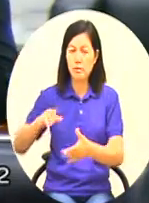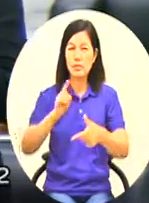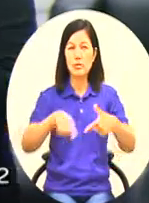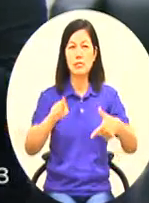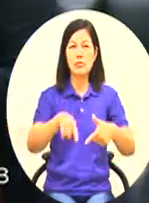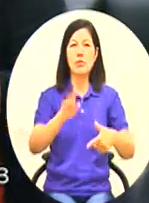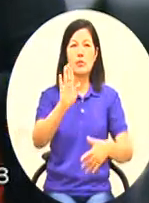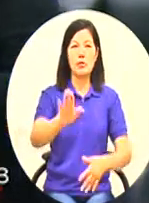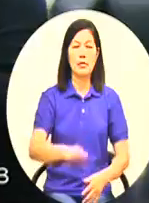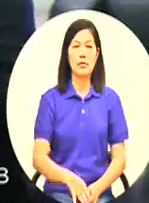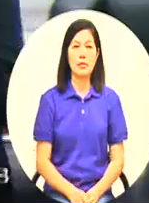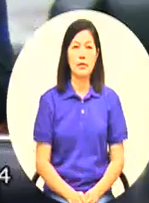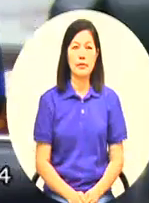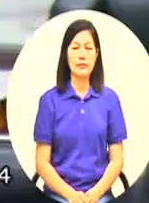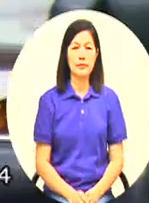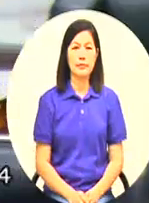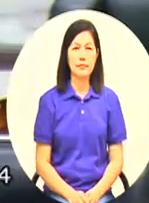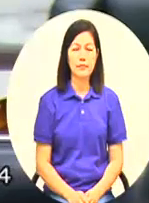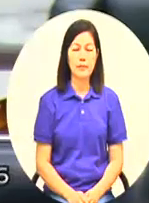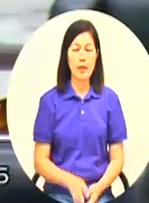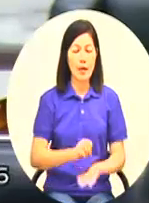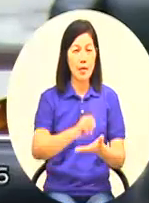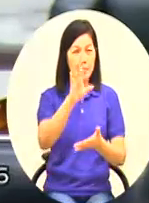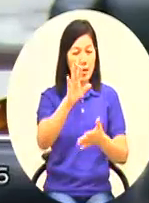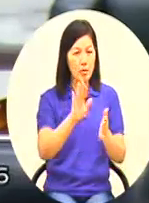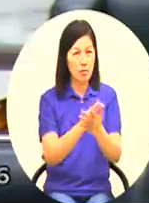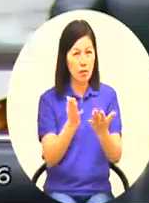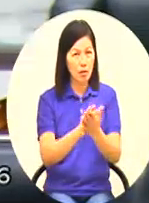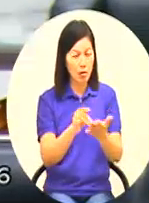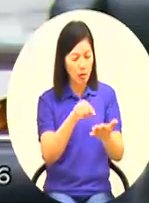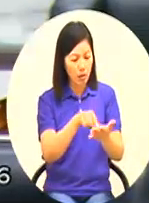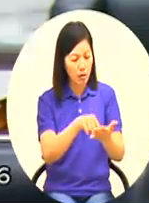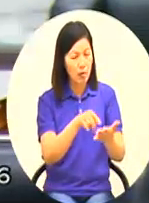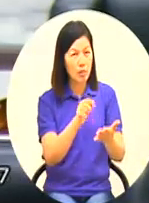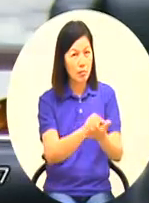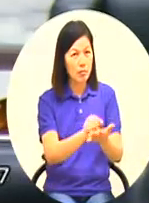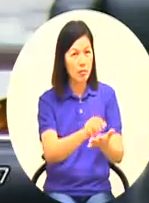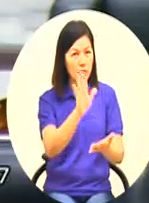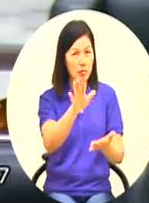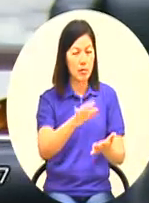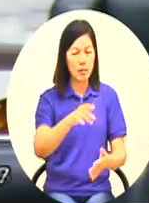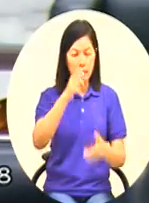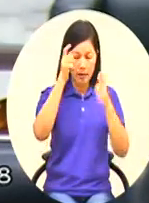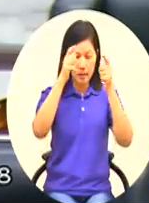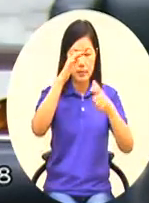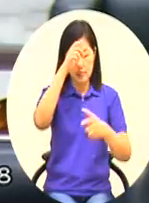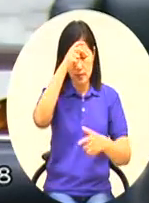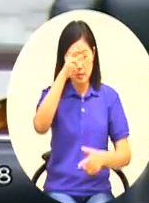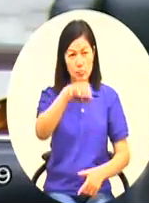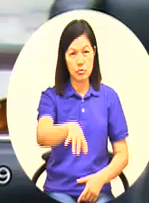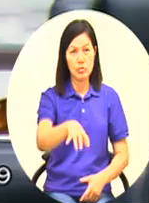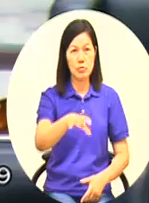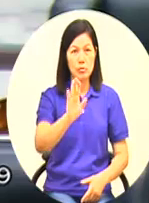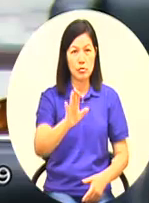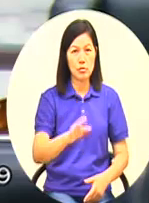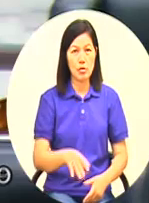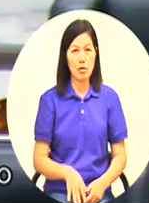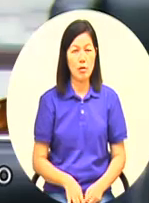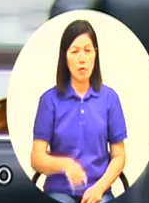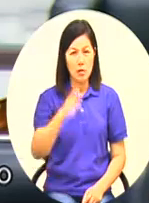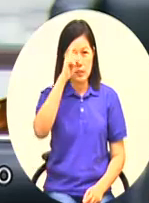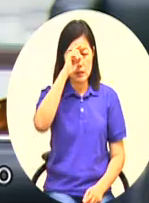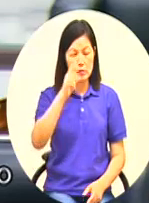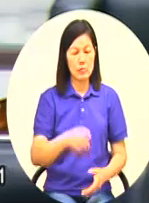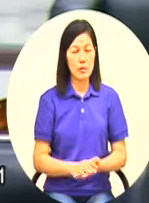所以从我们的报告书里面有说到，我们高雄警方为了吓阻不法的业